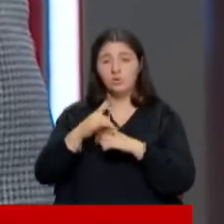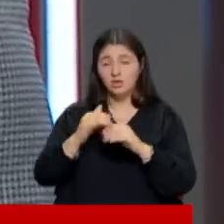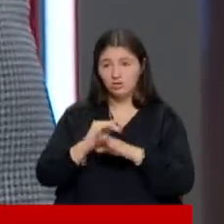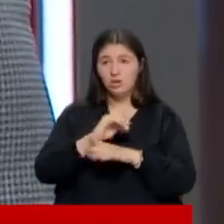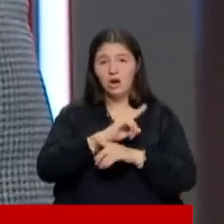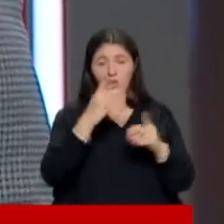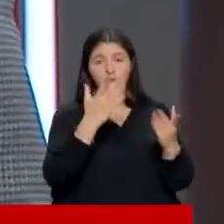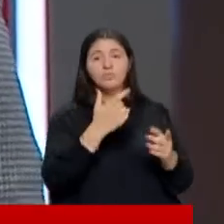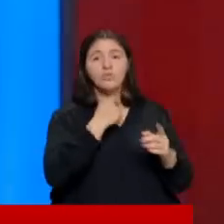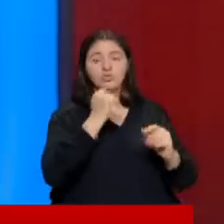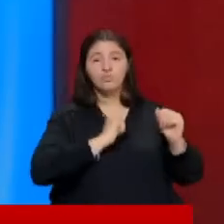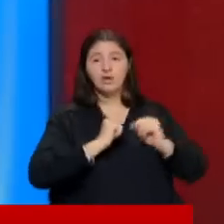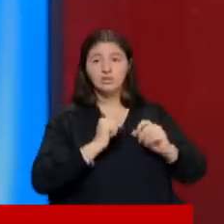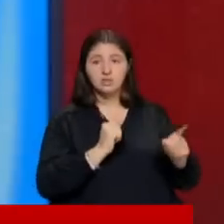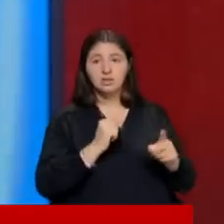yaşadığında